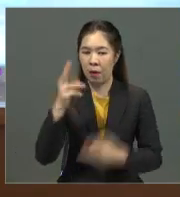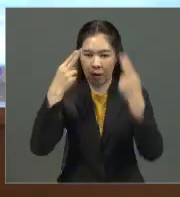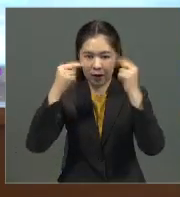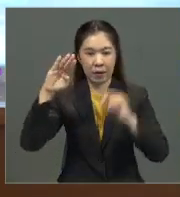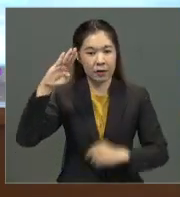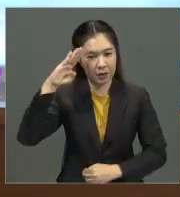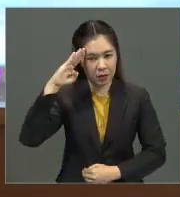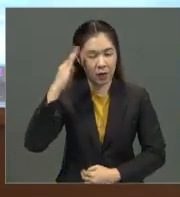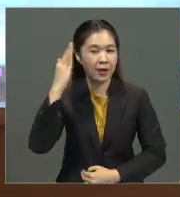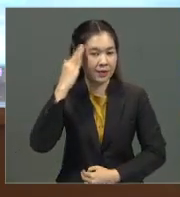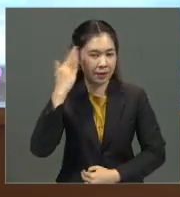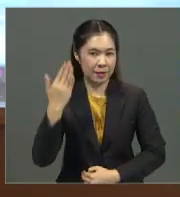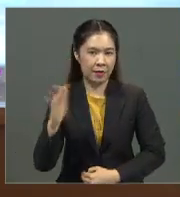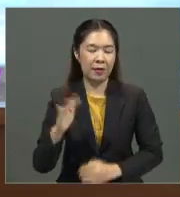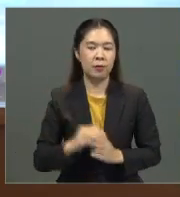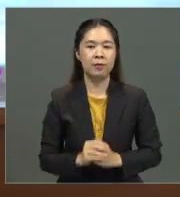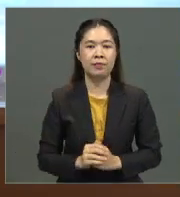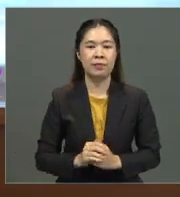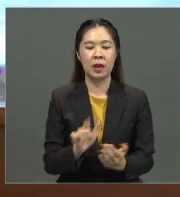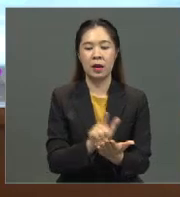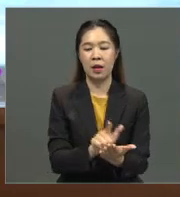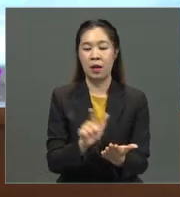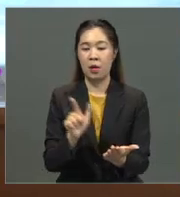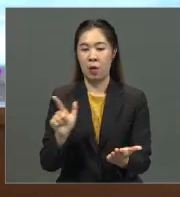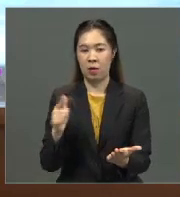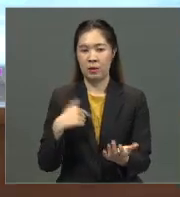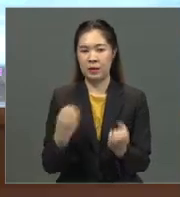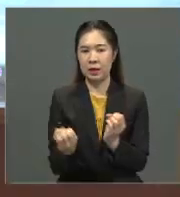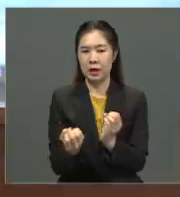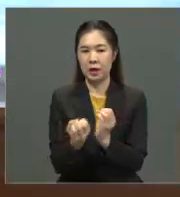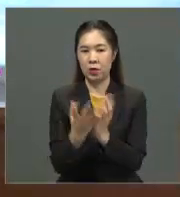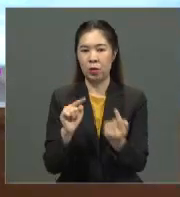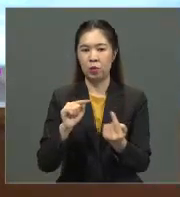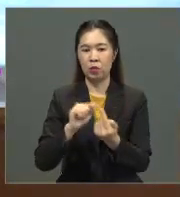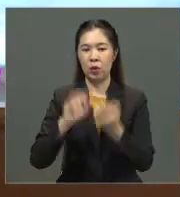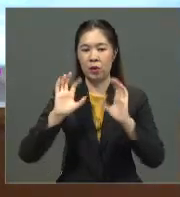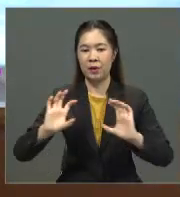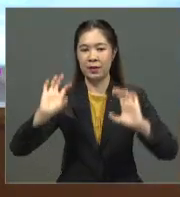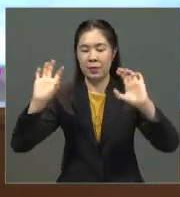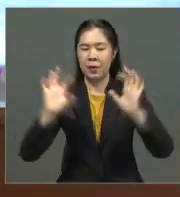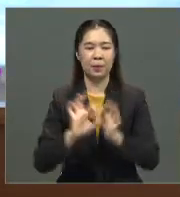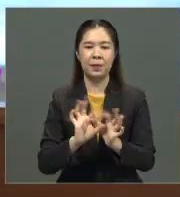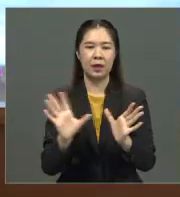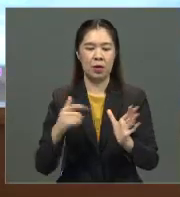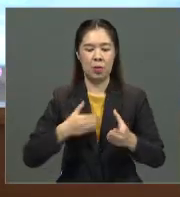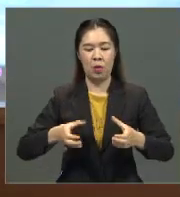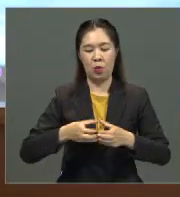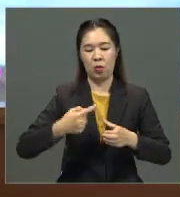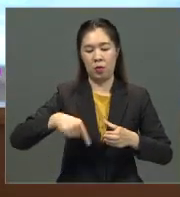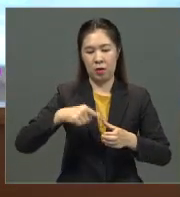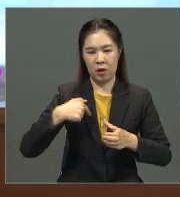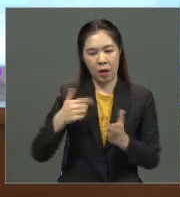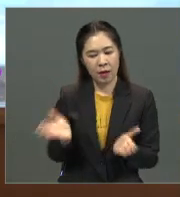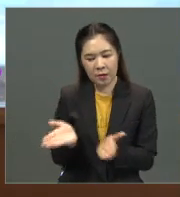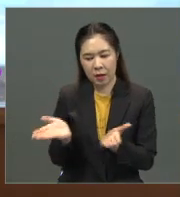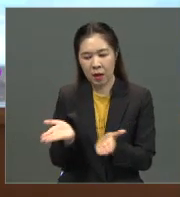รับทราบไปแล้วนะครับยืนยันครับว่าการลาออกนั้นจะไม่ส่งผลกระทบต่อเสถียรภาพของรัฐบาลเพราะว่าทางพรรคนั้นยังคงสนับสนุน